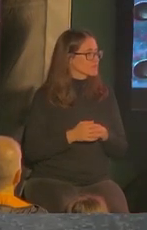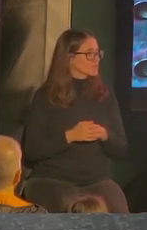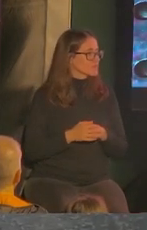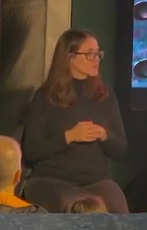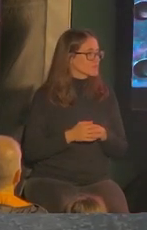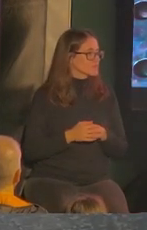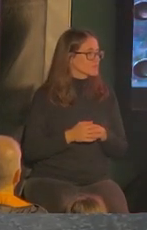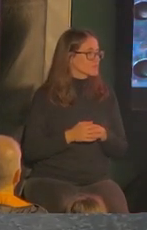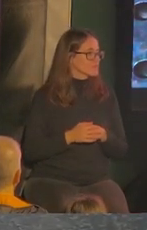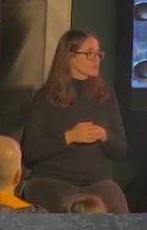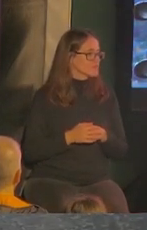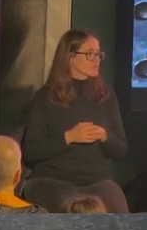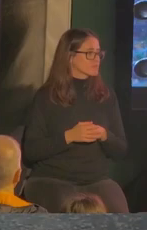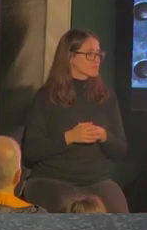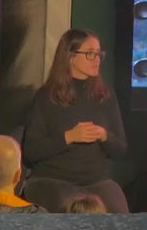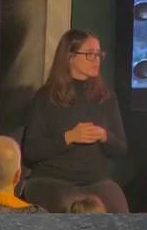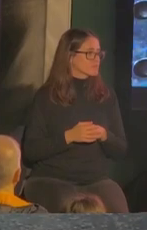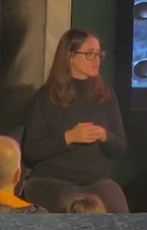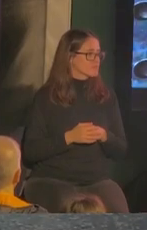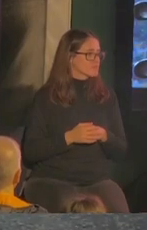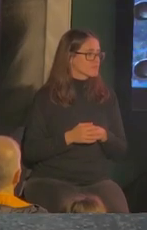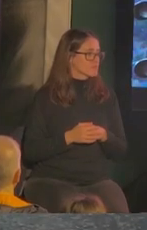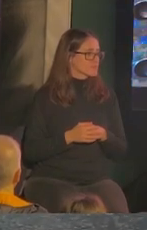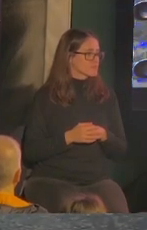amb la mousse.